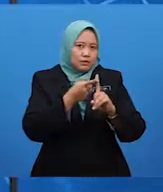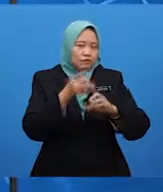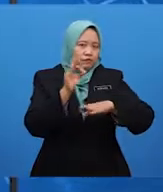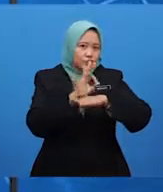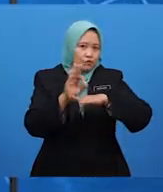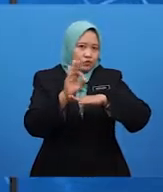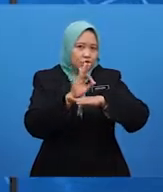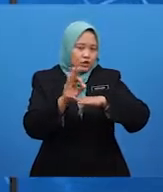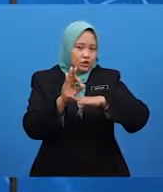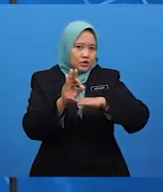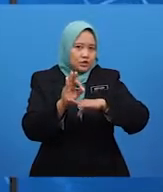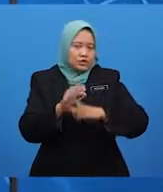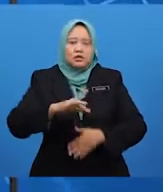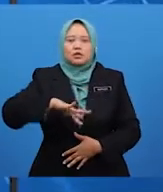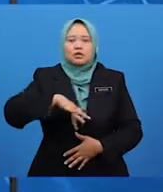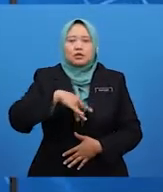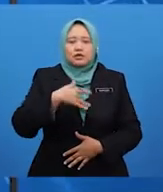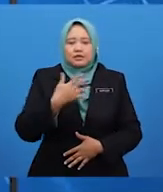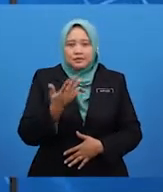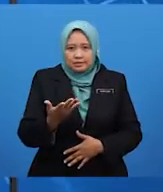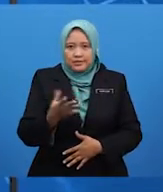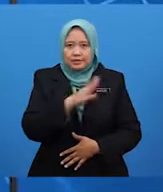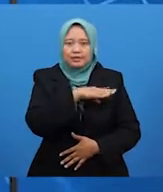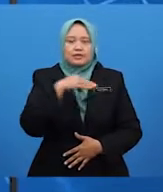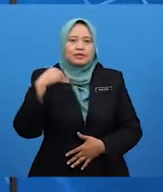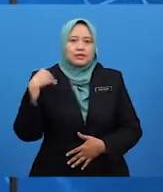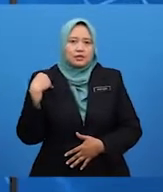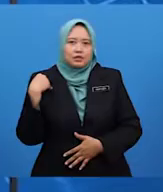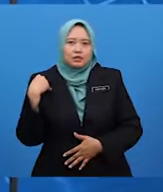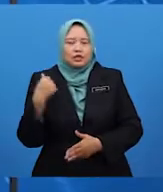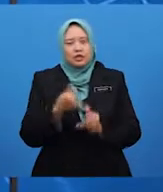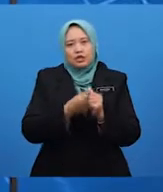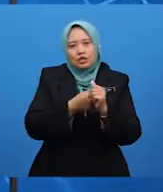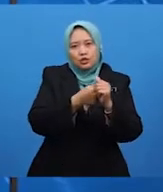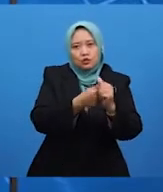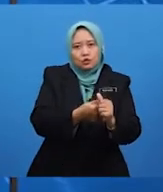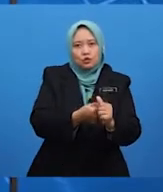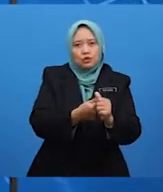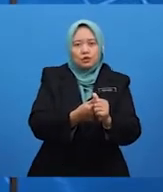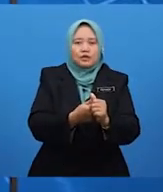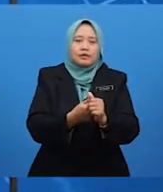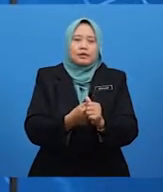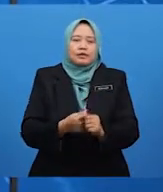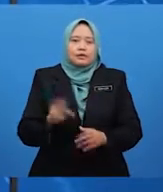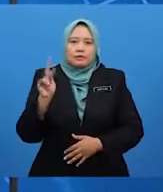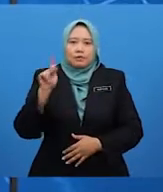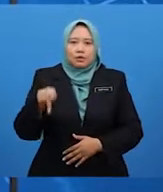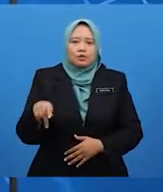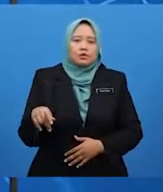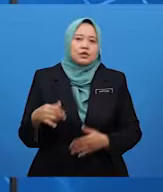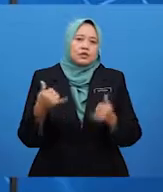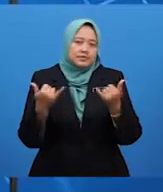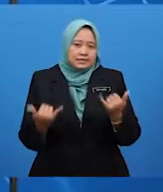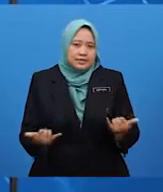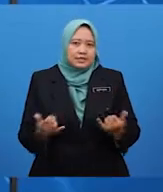rasa, trend masa kini, fahaman dan keperluan semasa. Kalau kita nak kejar trend sahaja tetapi kita tidak gunakan keperluan